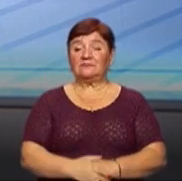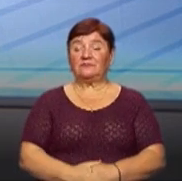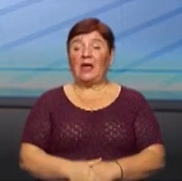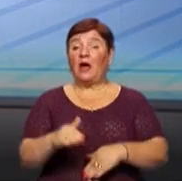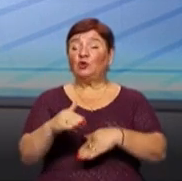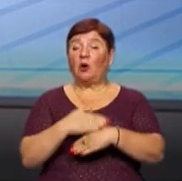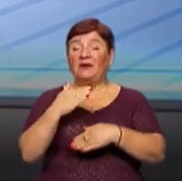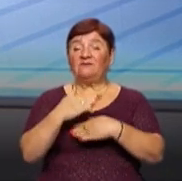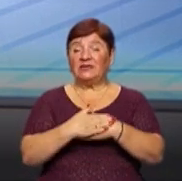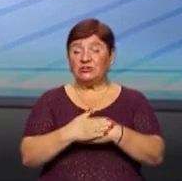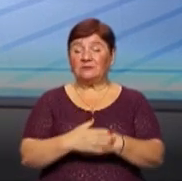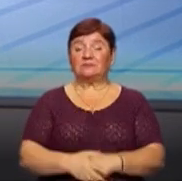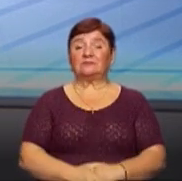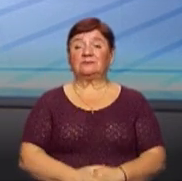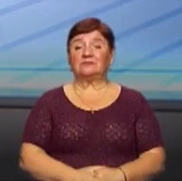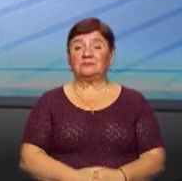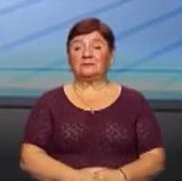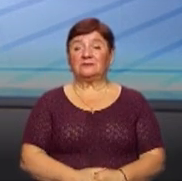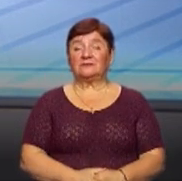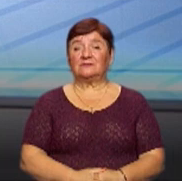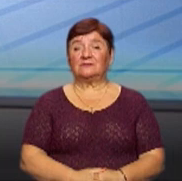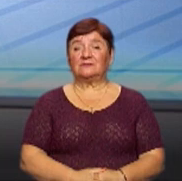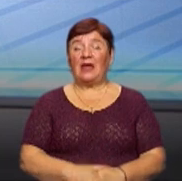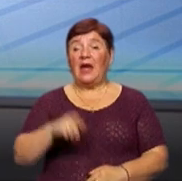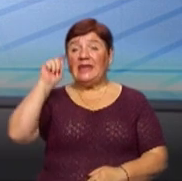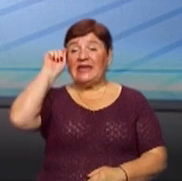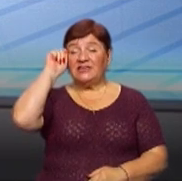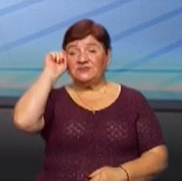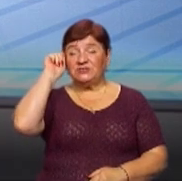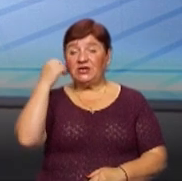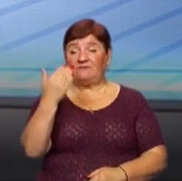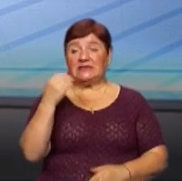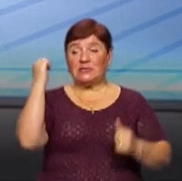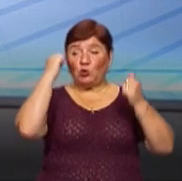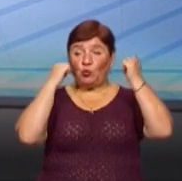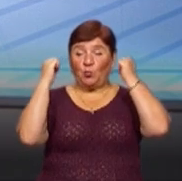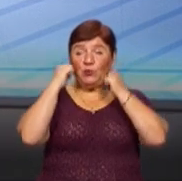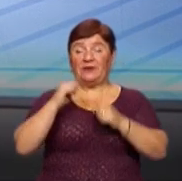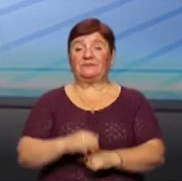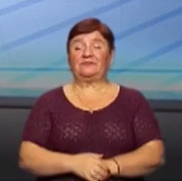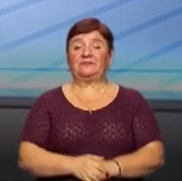добре. Добрий вечір, добре. Добре. Це Остяківщина турбує. Так.